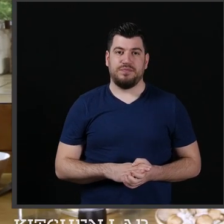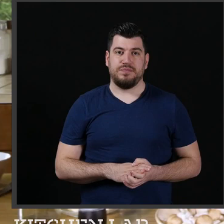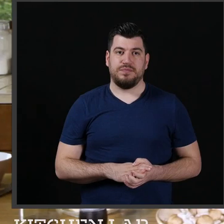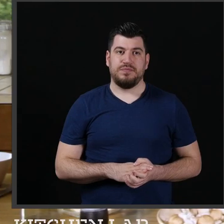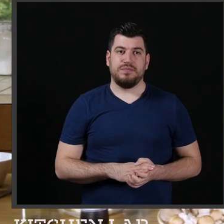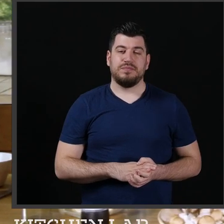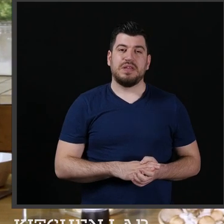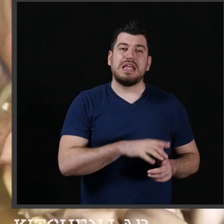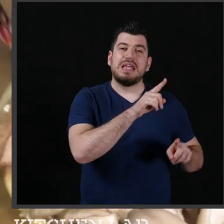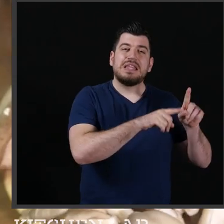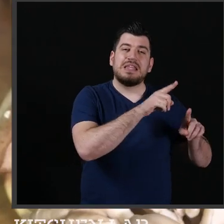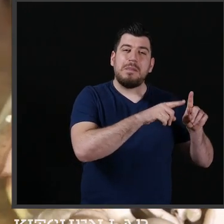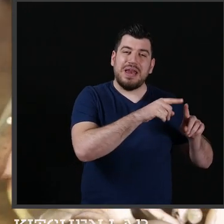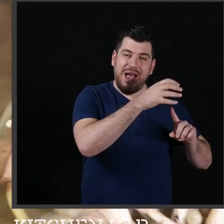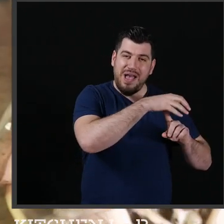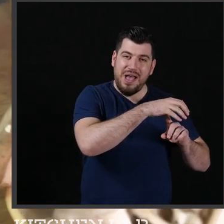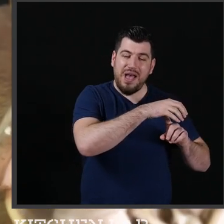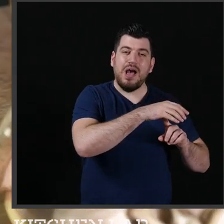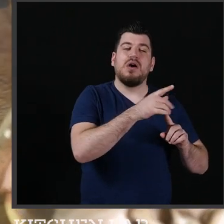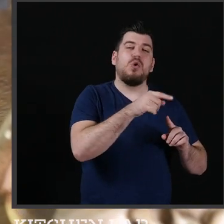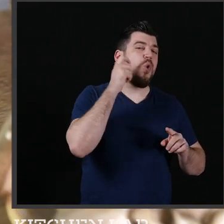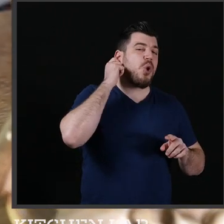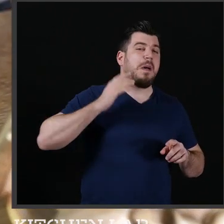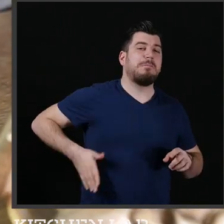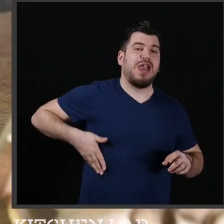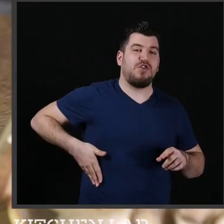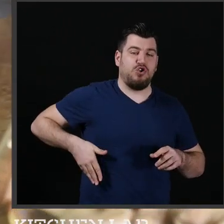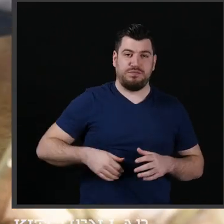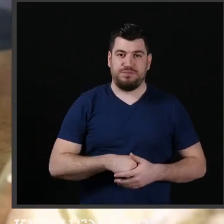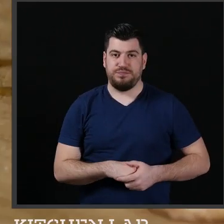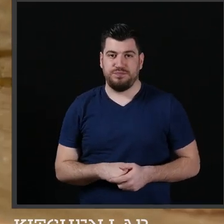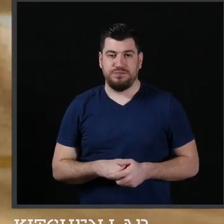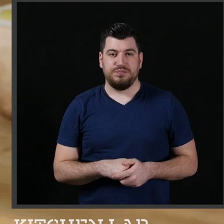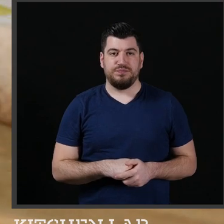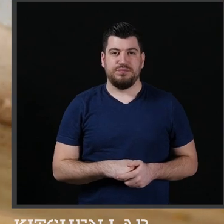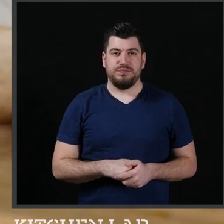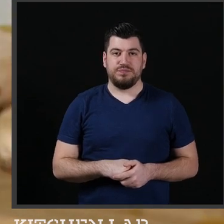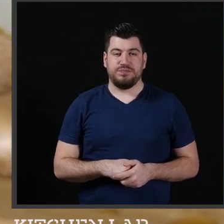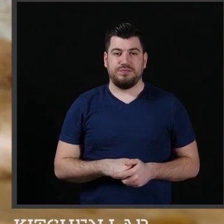Και λίγα μίνι πλευρό τους. Έτσι όπως είναι θα ρίξω λίγο ελαιόλαδο.